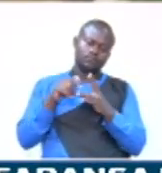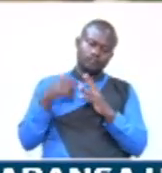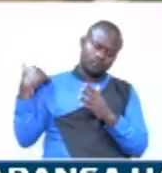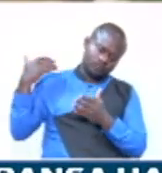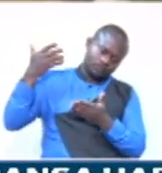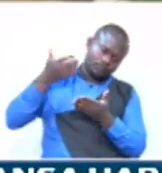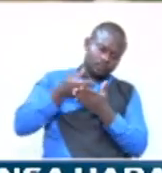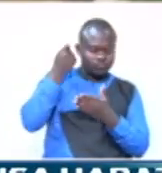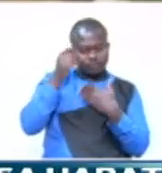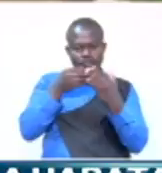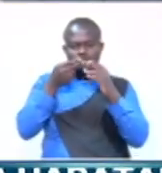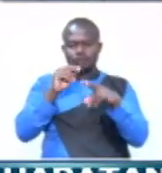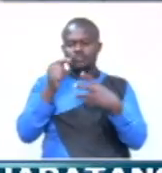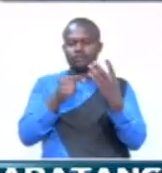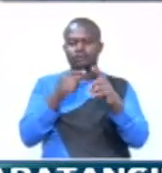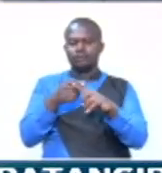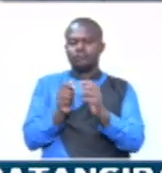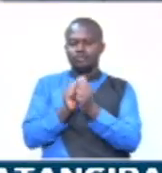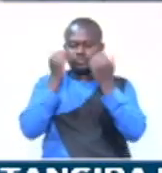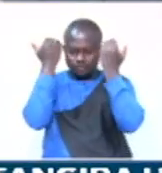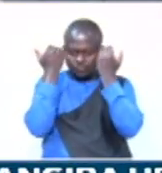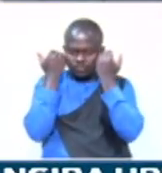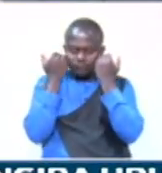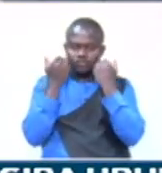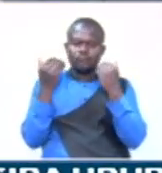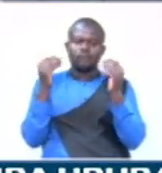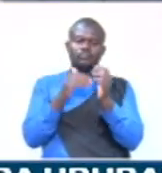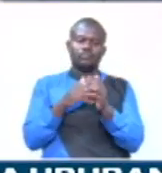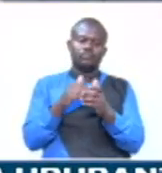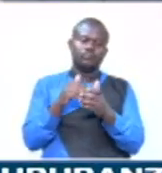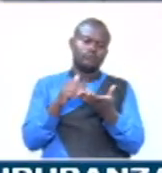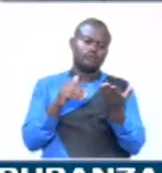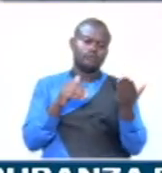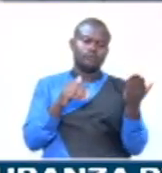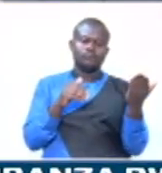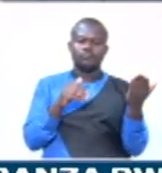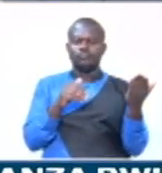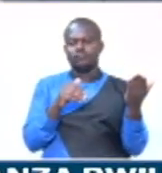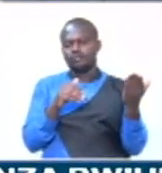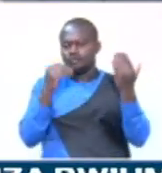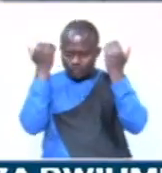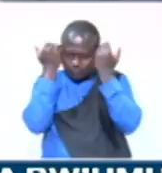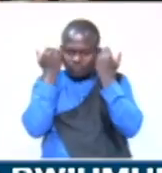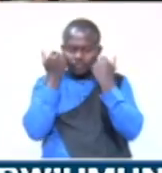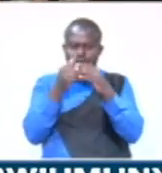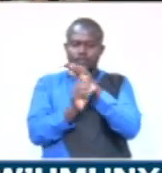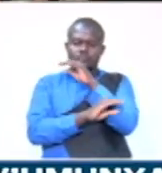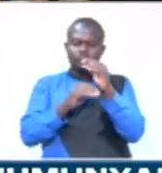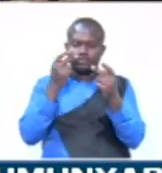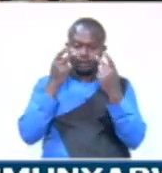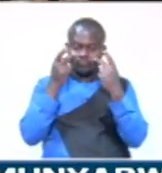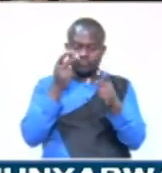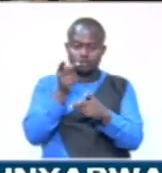hagiye habaho ibintu bitandukanye, ubutabera. Abantu benshi bibaza impamvu wenda ubutabera muri iki gihugu usanga